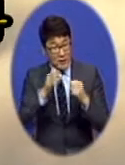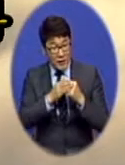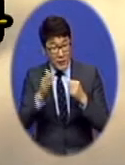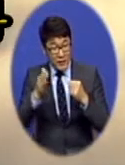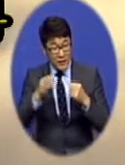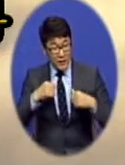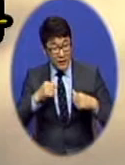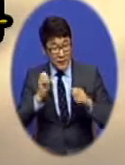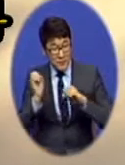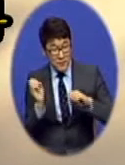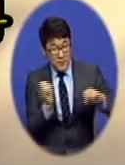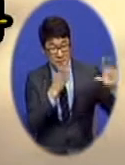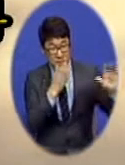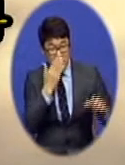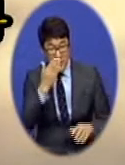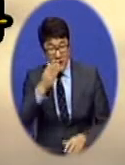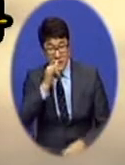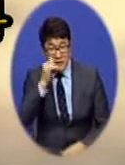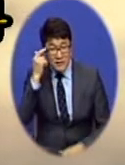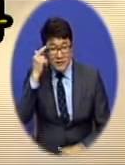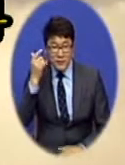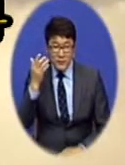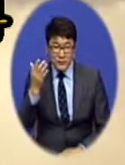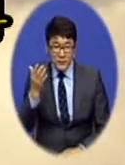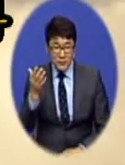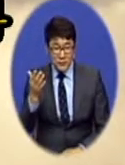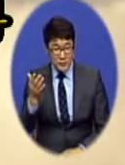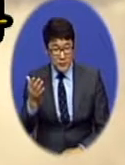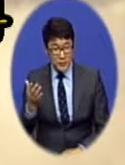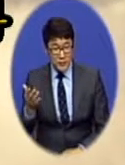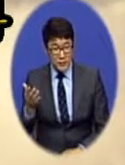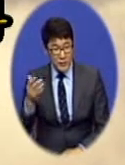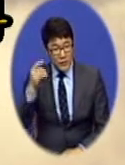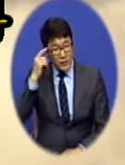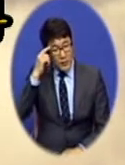미워졌다고 갈 수 있나요